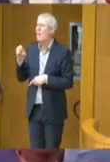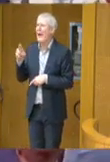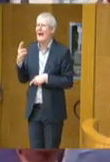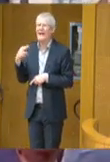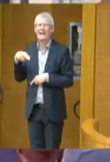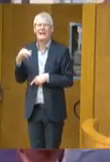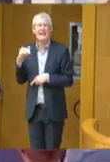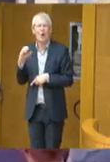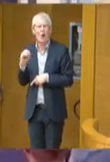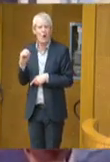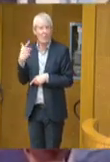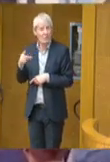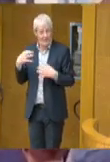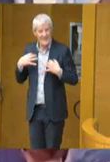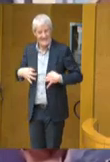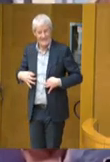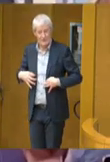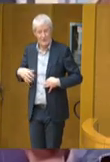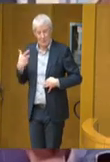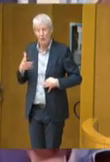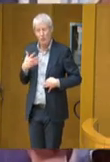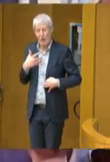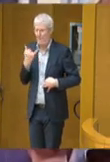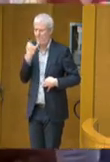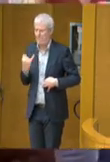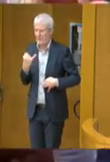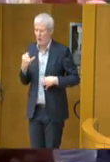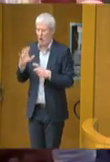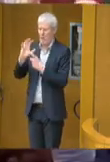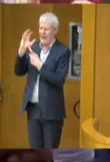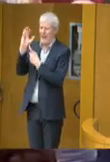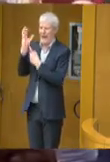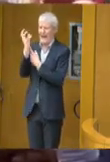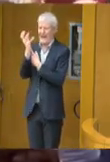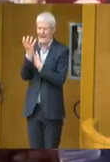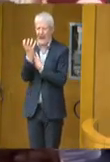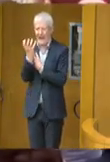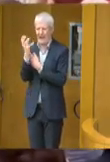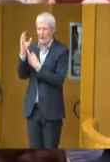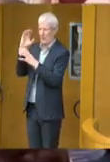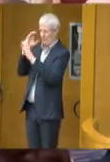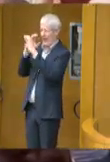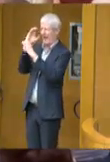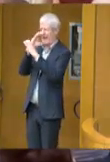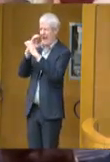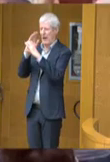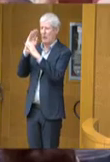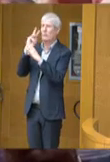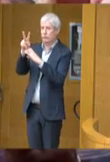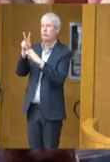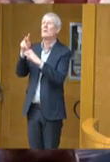Il nostro istituto, grazie anche alla presenza di un piccolo planetario da alcuni anni, sta perseguendo l'obiettivo